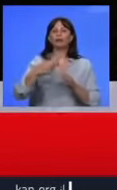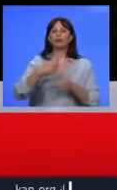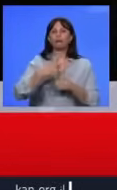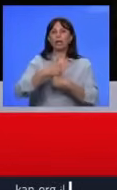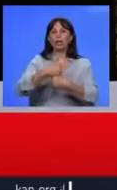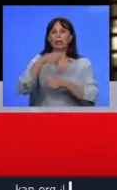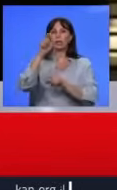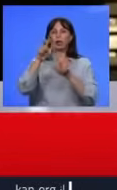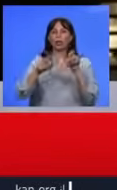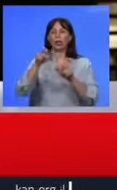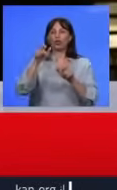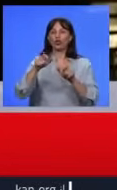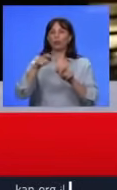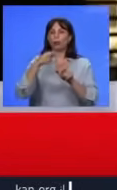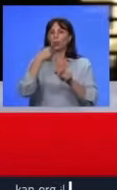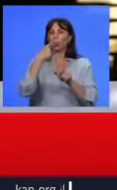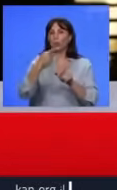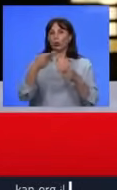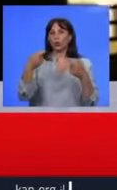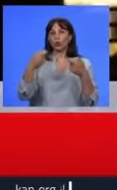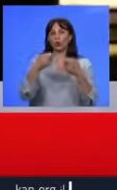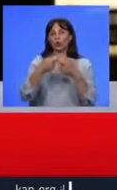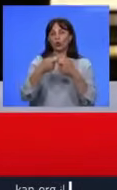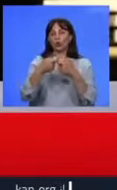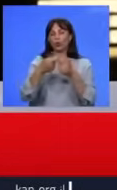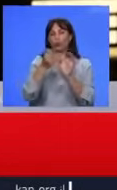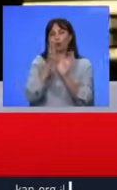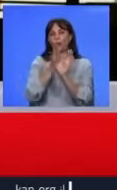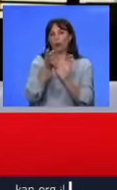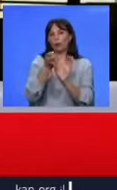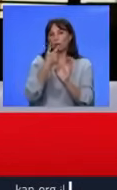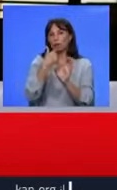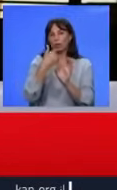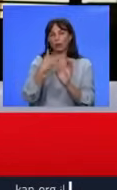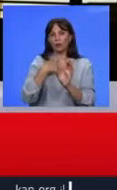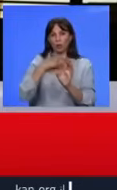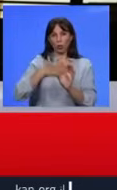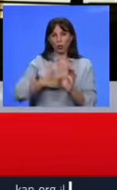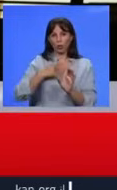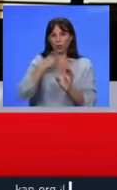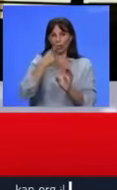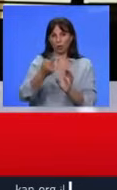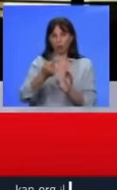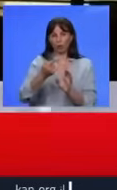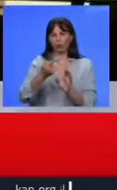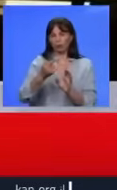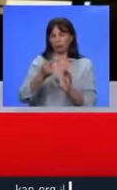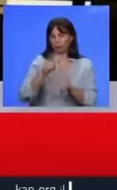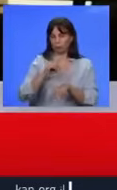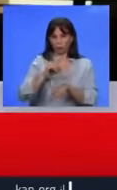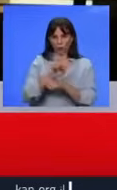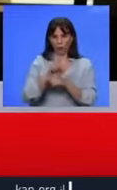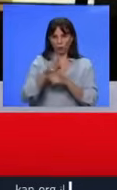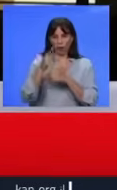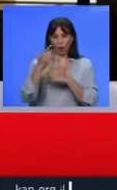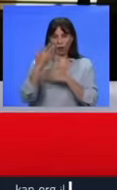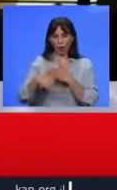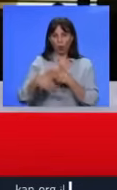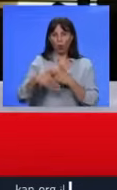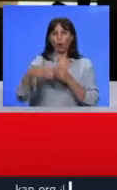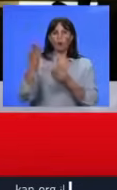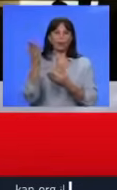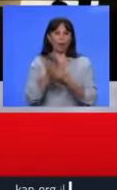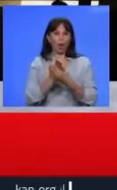שמעלים טענות בנושא פסיכיאטריה. אני רוצה להגיד לך עכשיו, לא מזמן, התעסקתי בבית המשפט המחוזי, זה תיק שתלוי ועומד